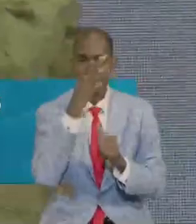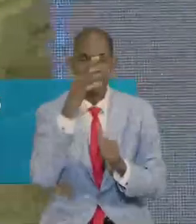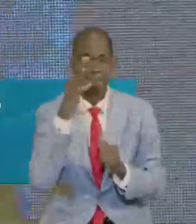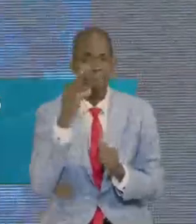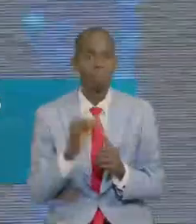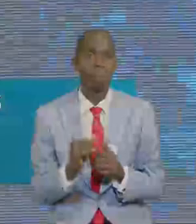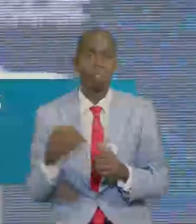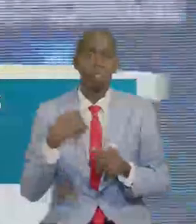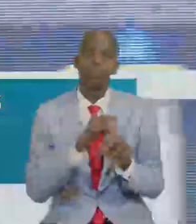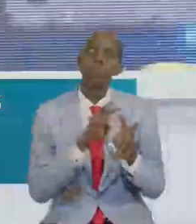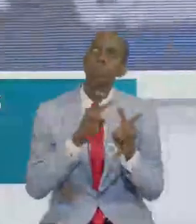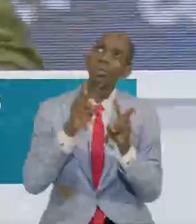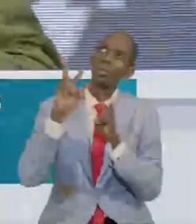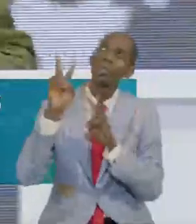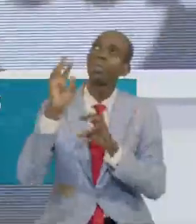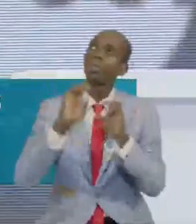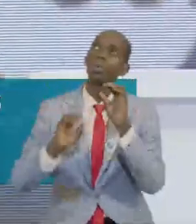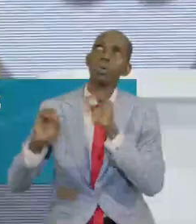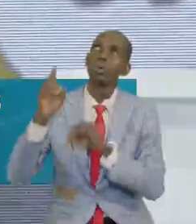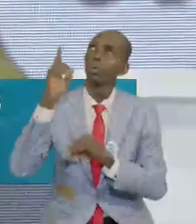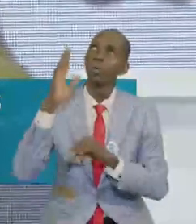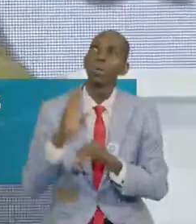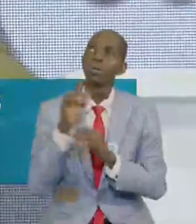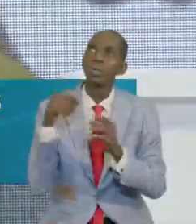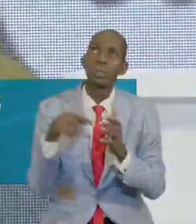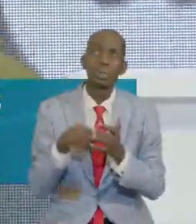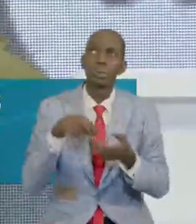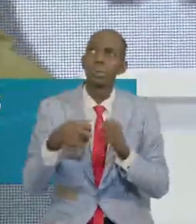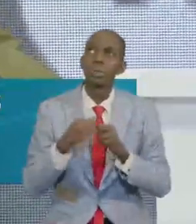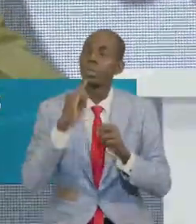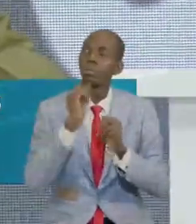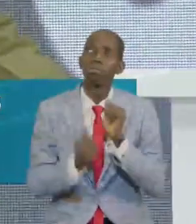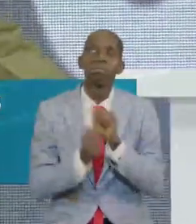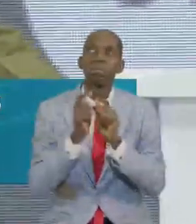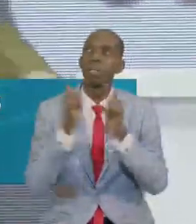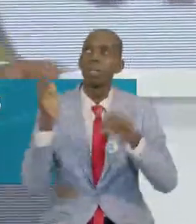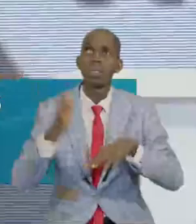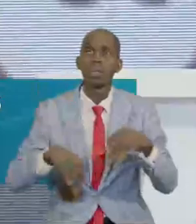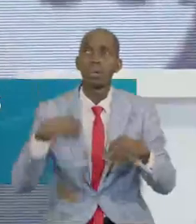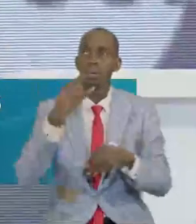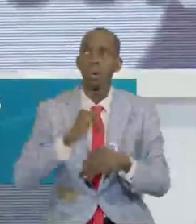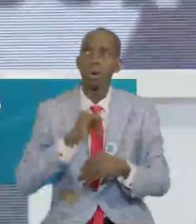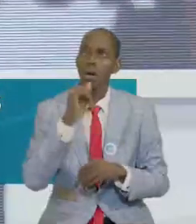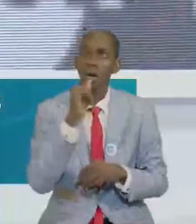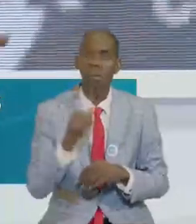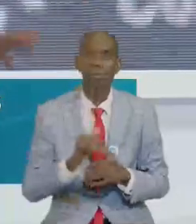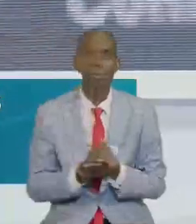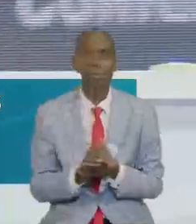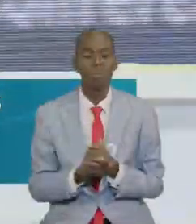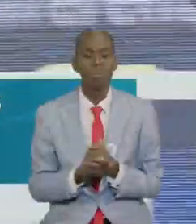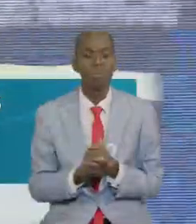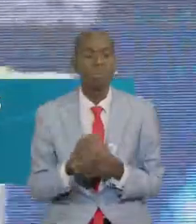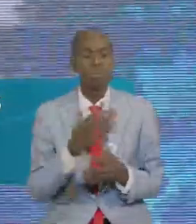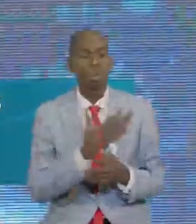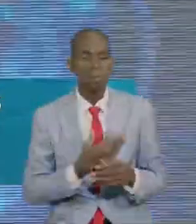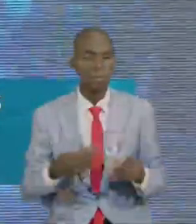We looked up to God. Oh God, this is greater than who I am. Nous avons levé les yeux vers le Seigneur en criant, le ministère est plus grand que